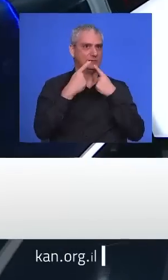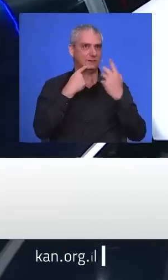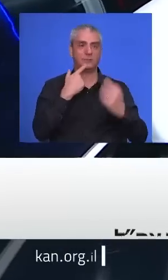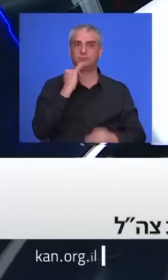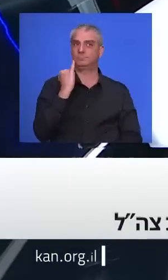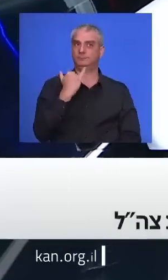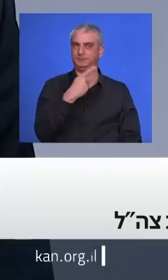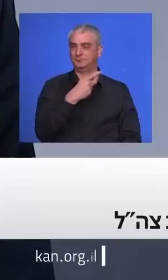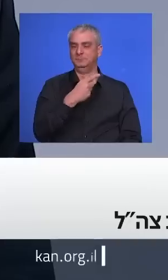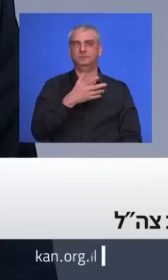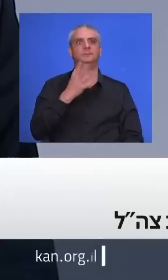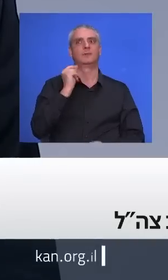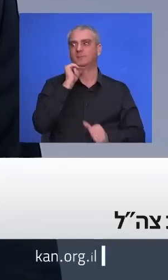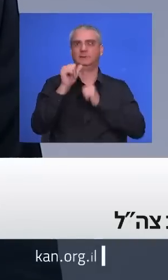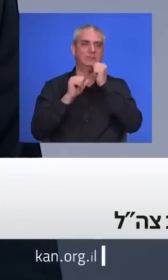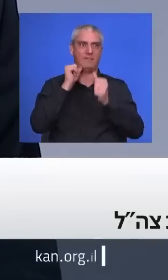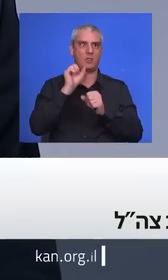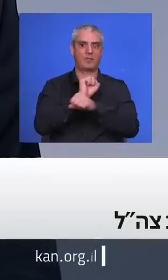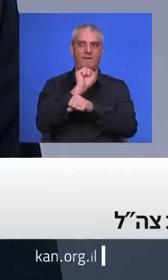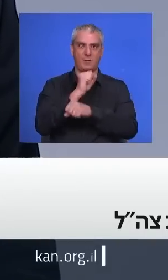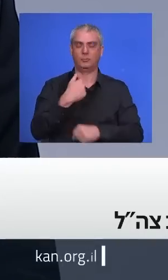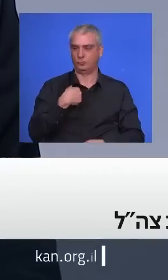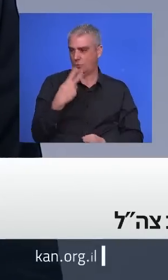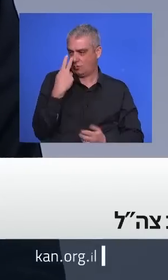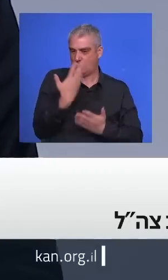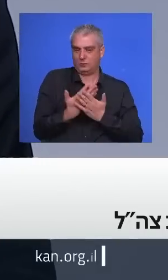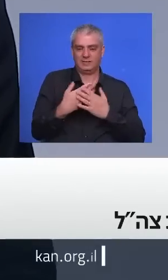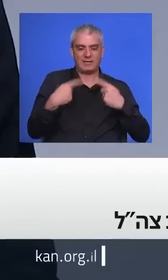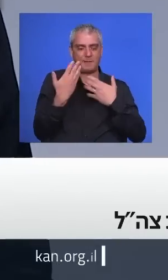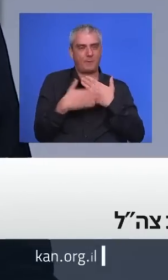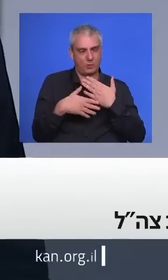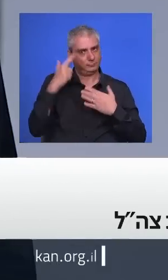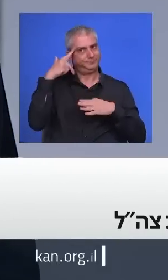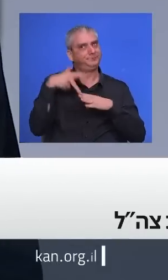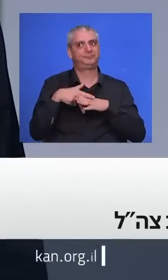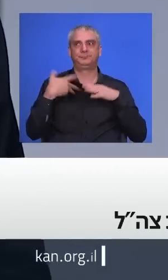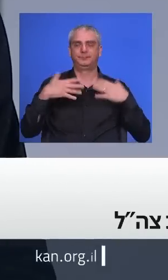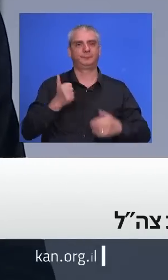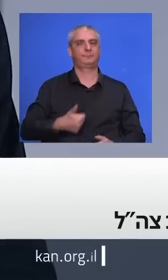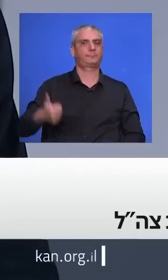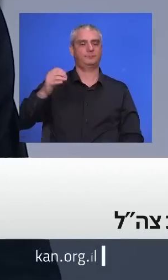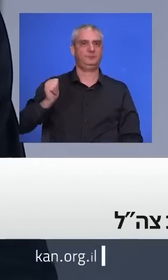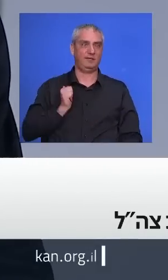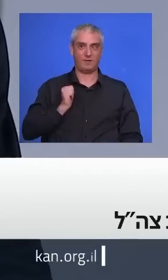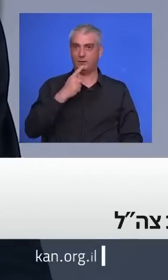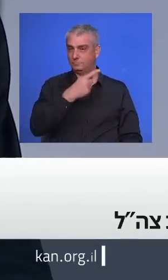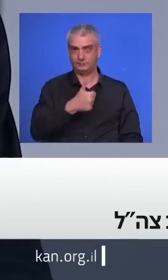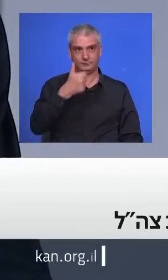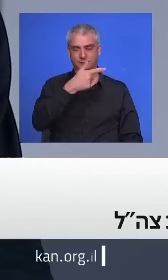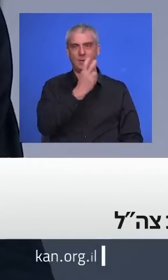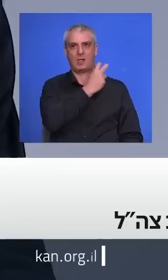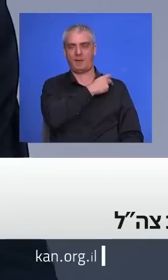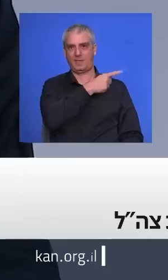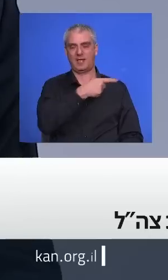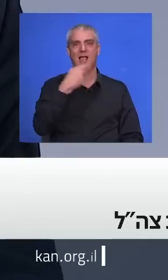מיכל, גל הסרבנות והמחאות שאנחנו עדים לו בימים האחרונים מטריד מאוד את צמרת הצבא ובראשו את הרמטכ"ל